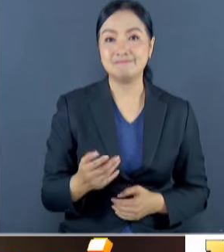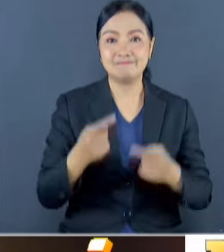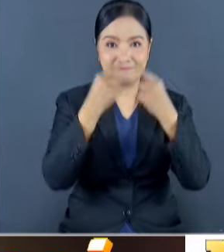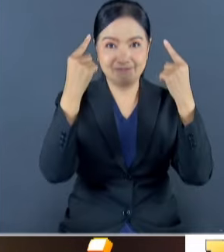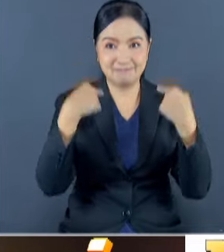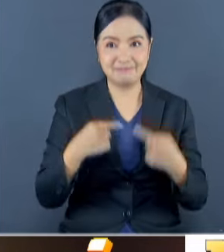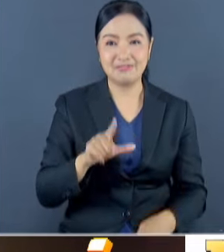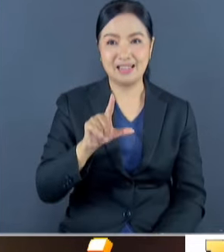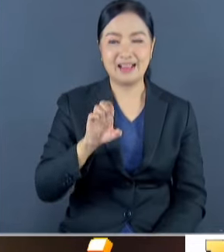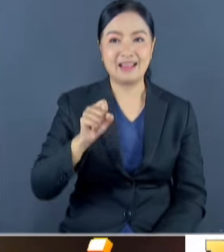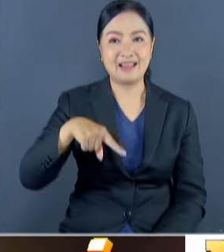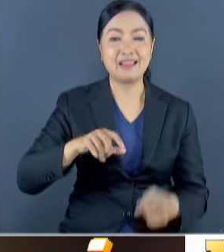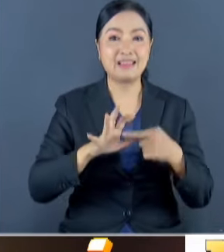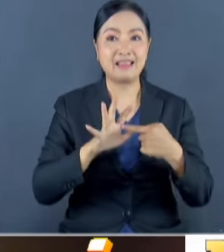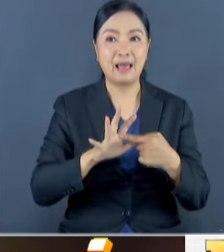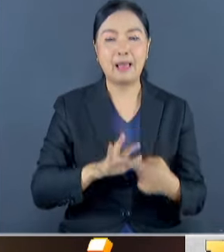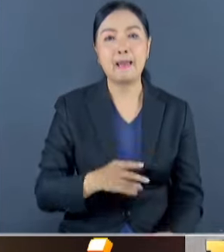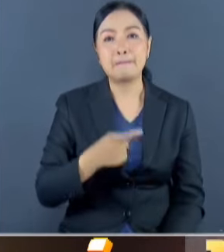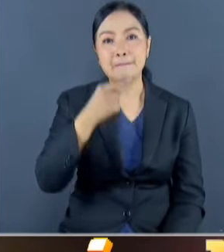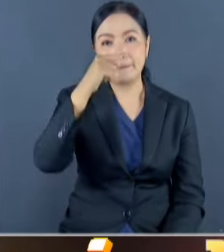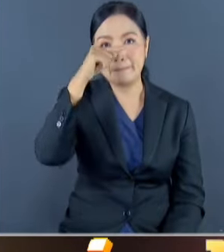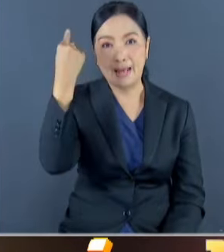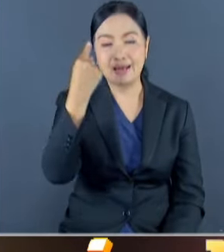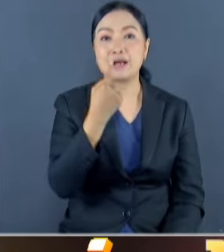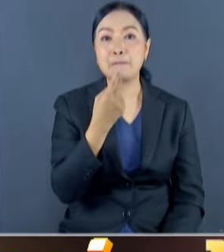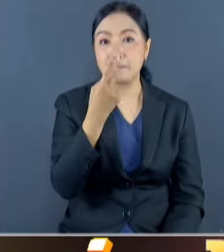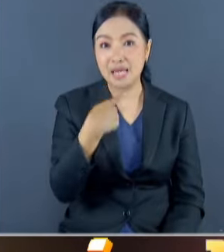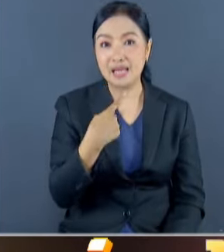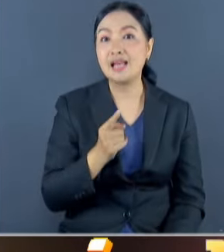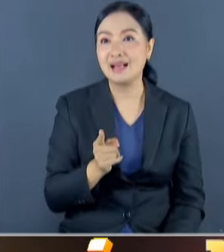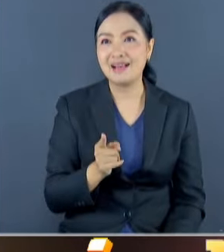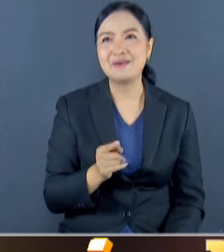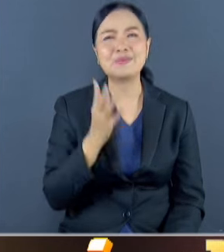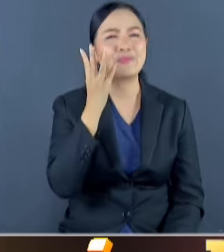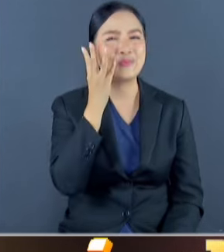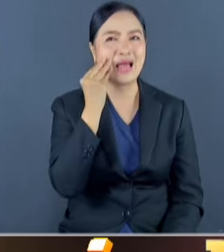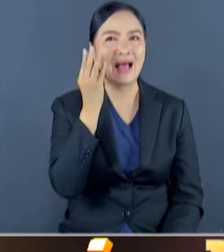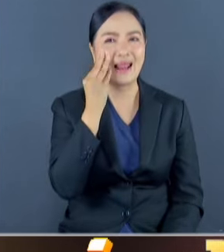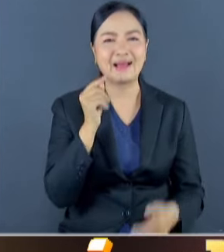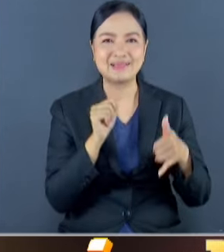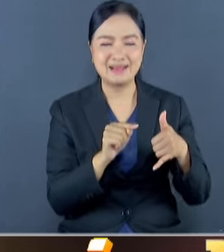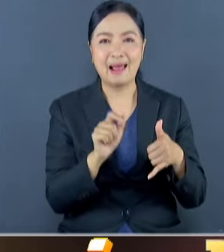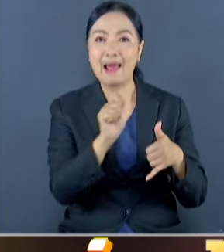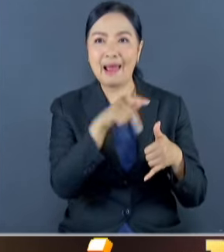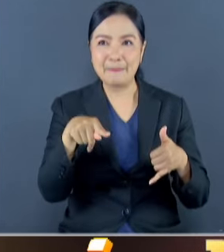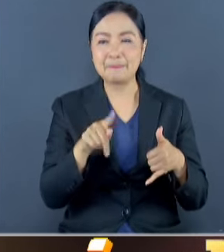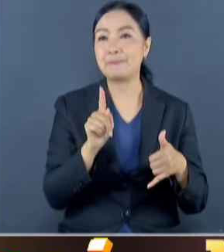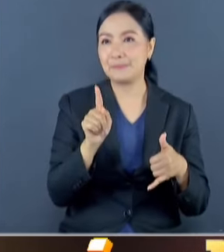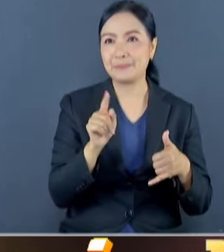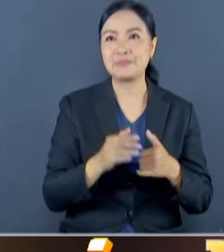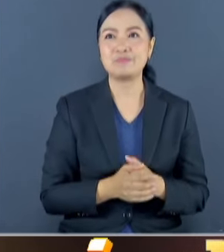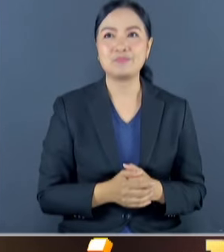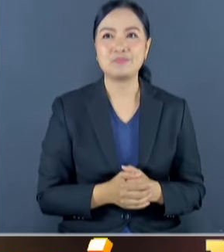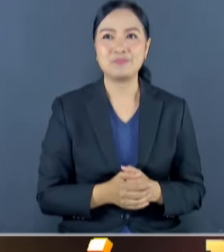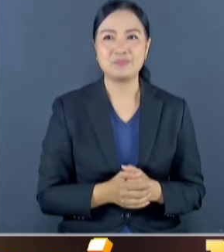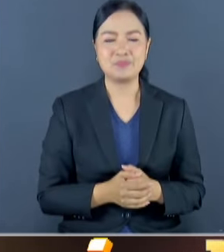หรือว่าิาลิซ่า blackpinkฮะเธอโพสต์ภาพฉลองวันเกิดของตัวเองอุยวัยกำลังน่ารักเลยฮะผ่านแอปพลิเคชันเทรสเนี่ยนะครับพร้อม